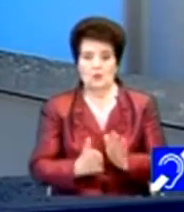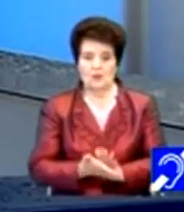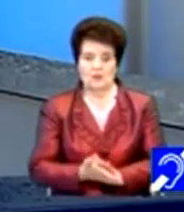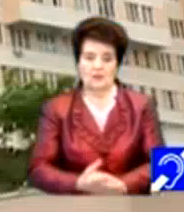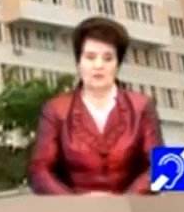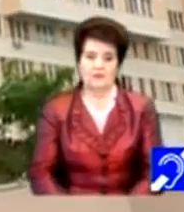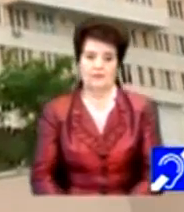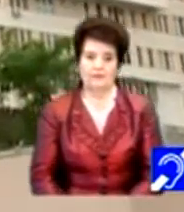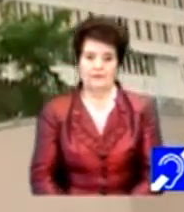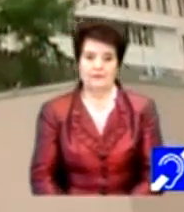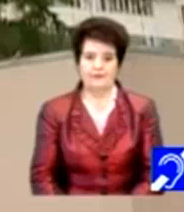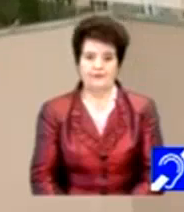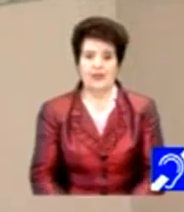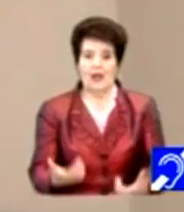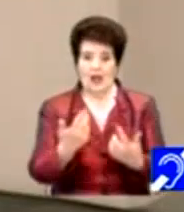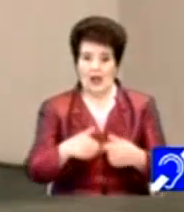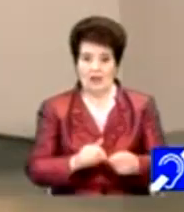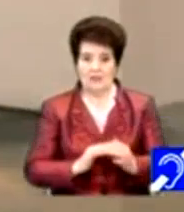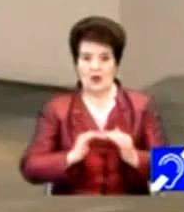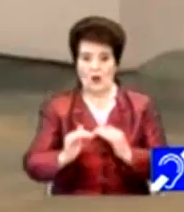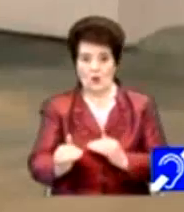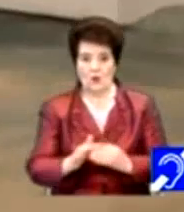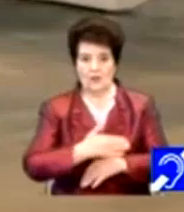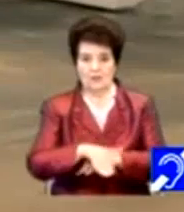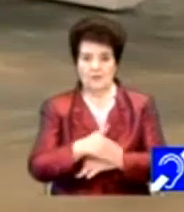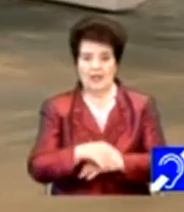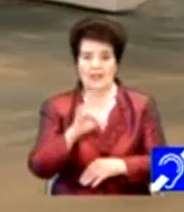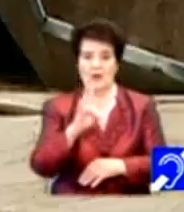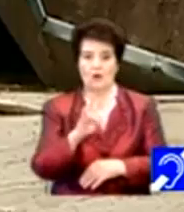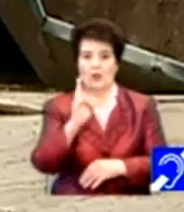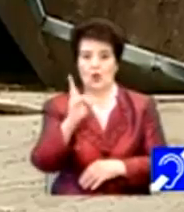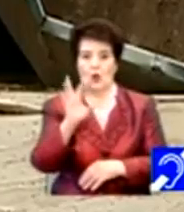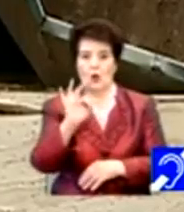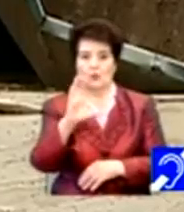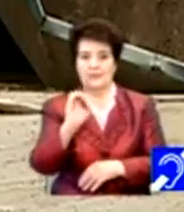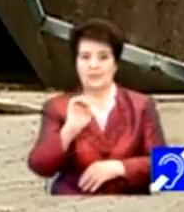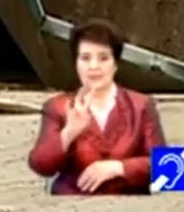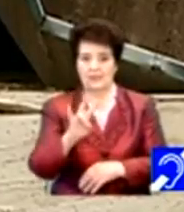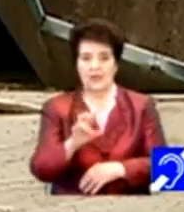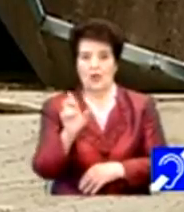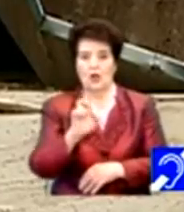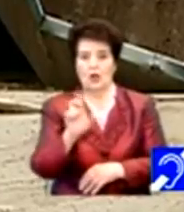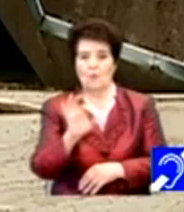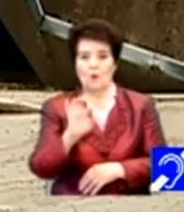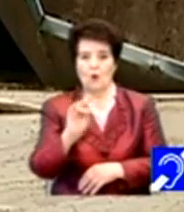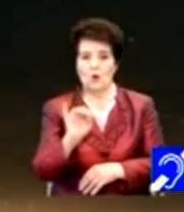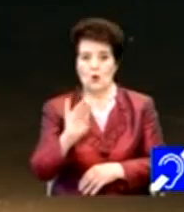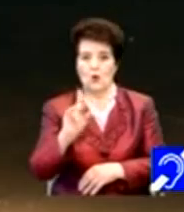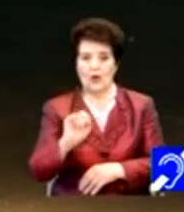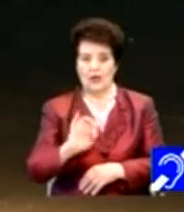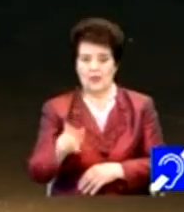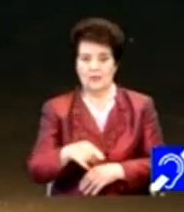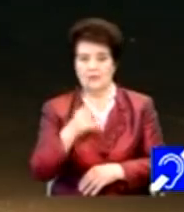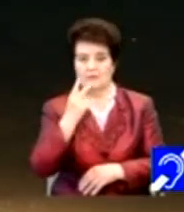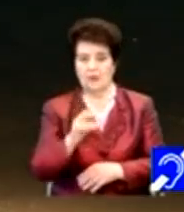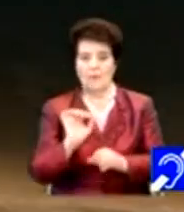situații. Așa arată curtea unui bloc de pe strada Nicolae Costin din sectorul Buiucani. Ploaia torențială a dus la surparea